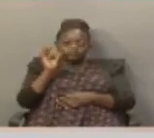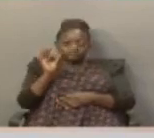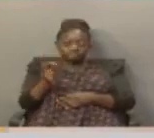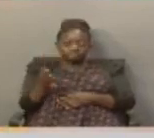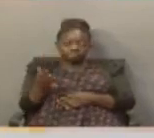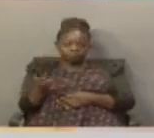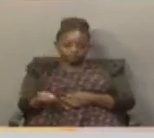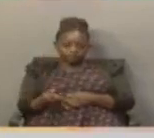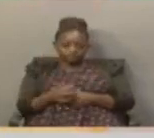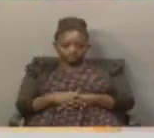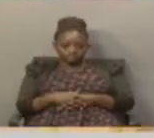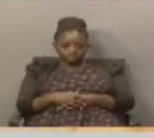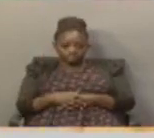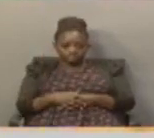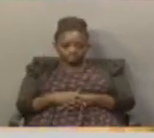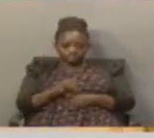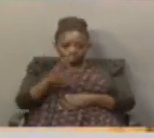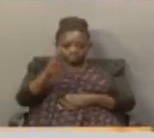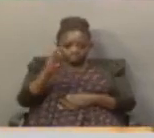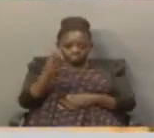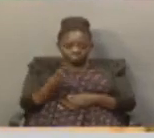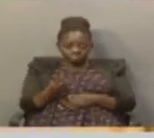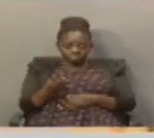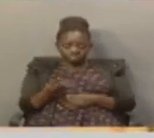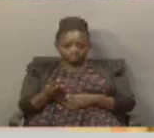ekirukumi gw'efaranga nokio 14 za Uganda